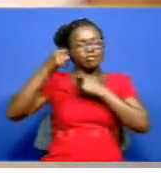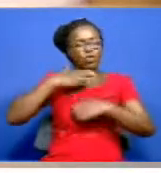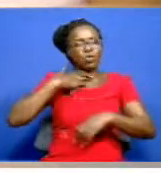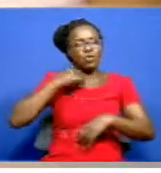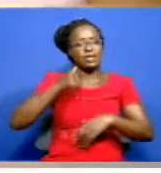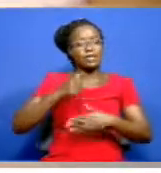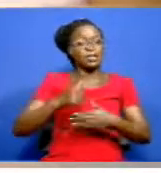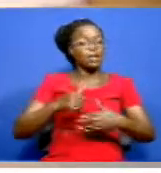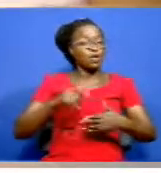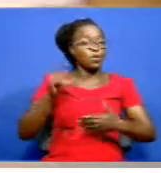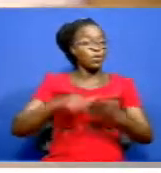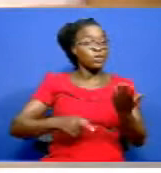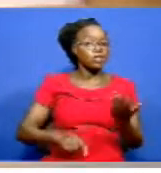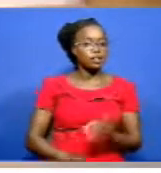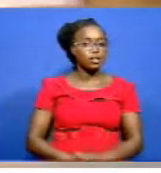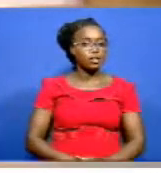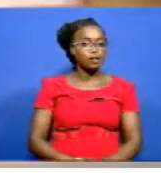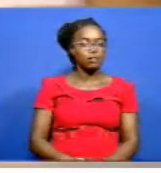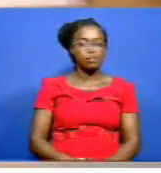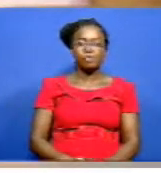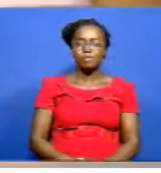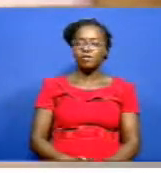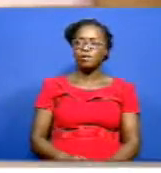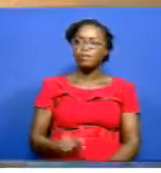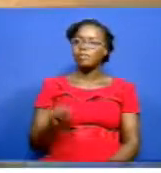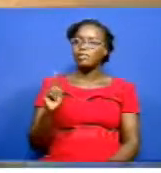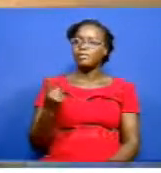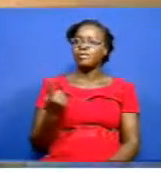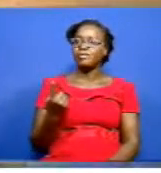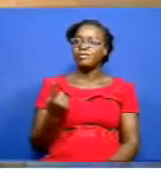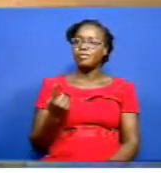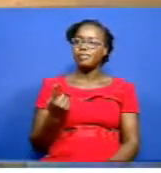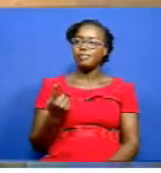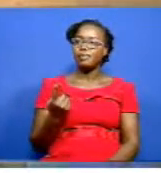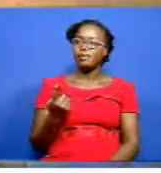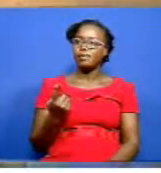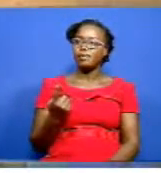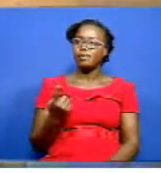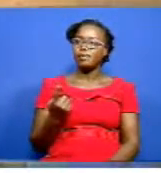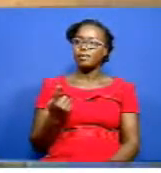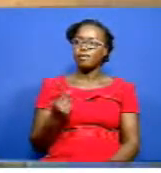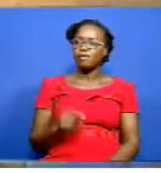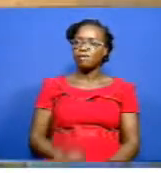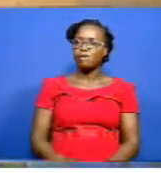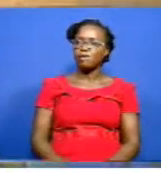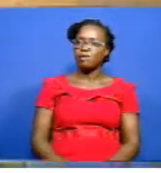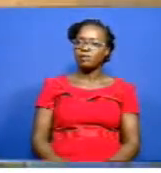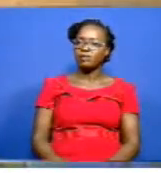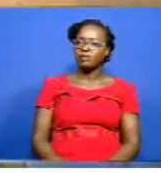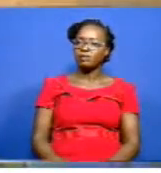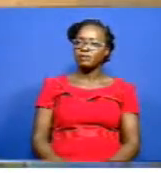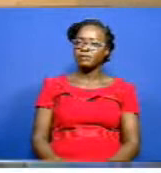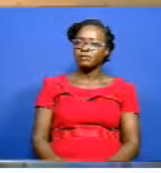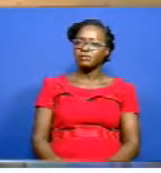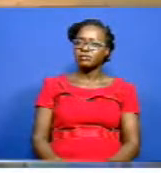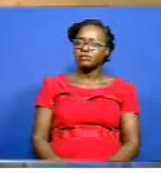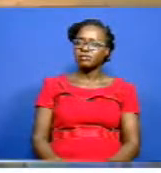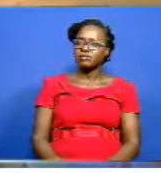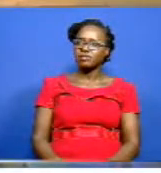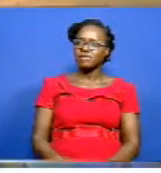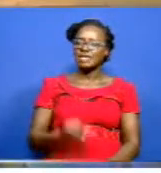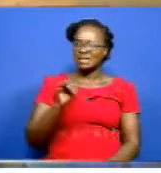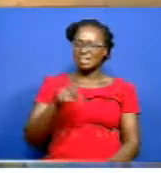gani? So kwa kwanza, mtu akikuja kwambia nasikia kufanya suicidal,